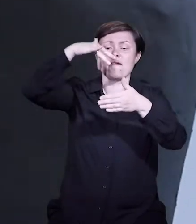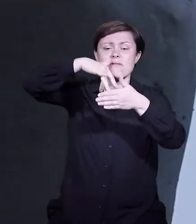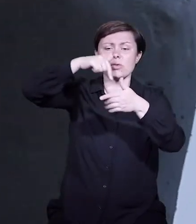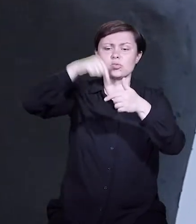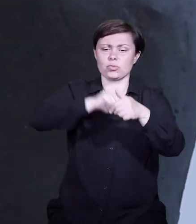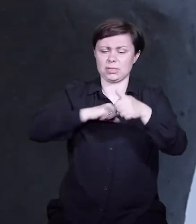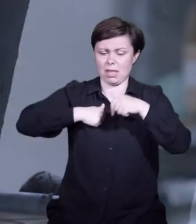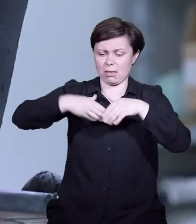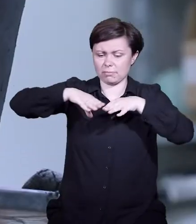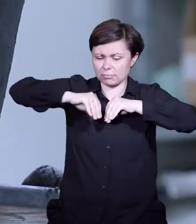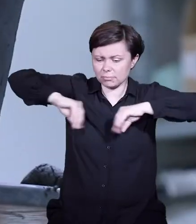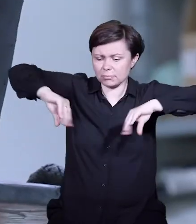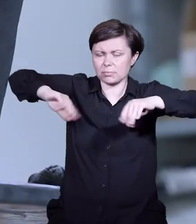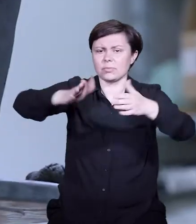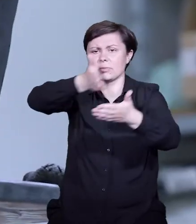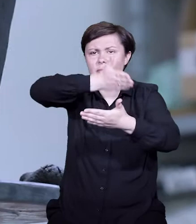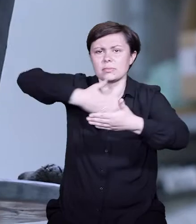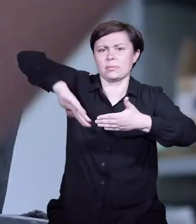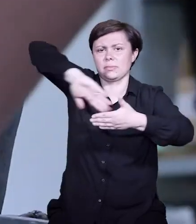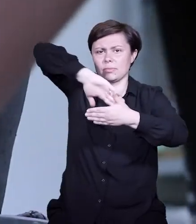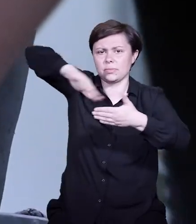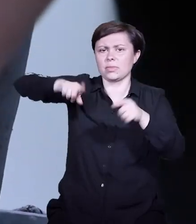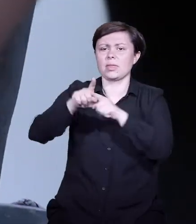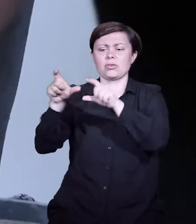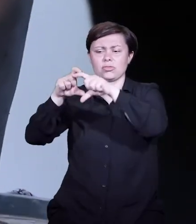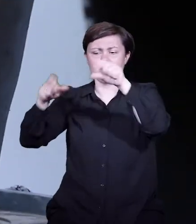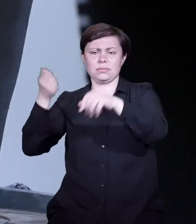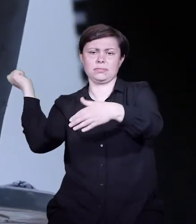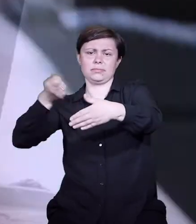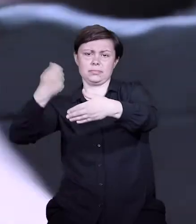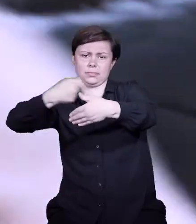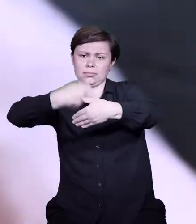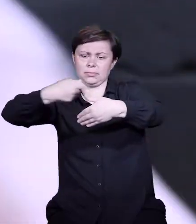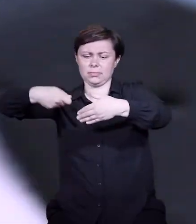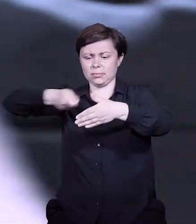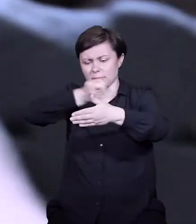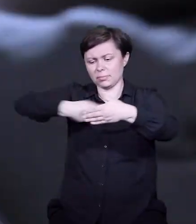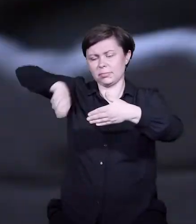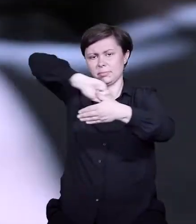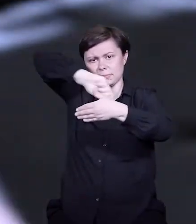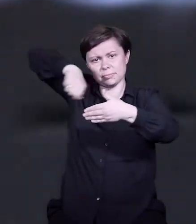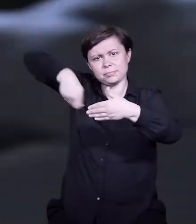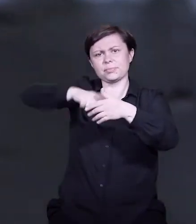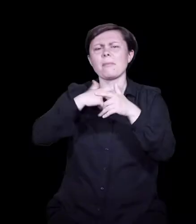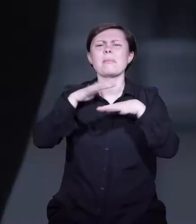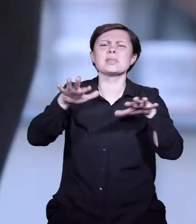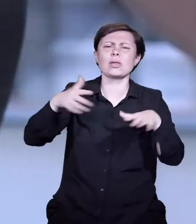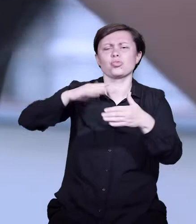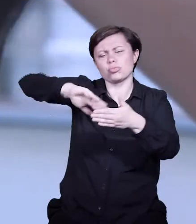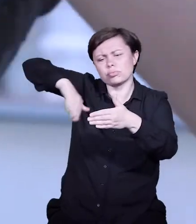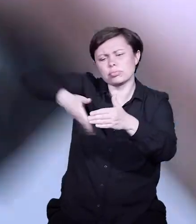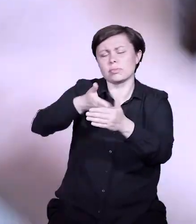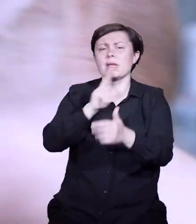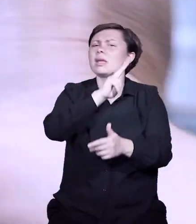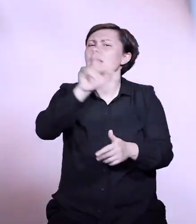muszę kształtować, zacierać dłońmi lub też tym narzędziem, które trzymam, na zasadzie ścierania nadmiaru masy. Każdy